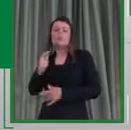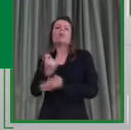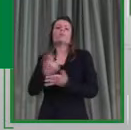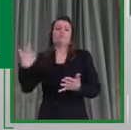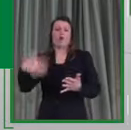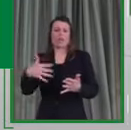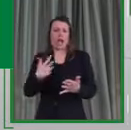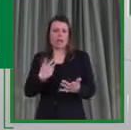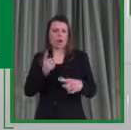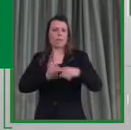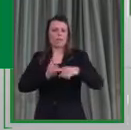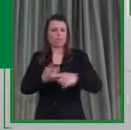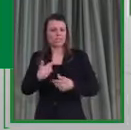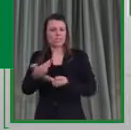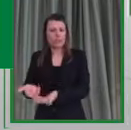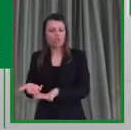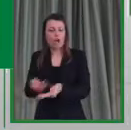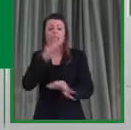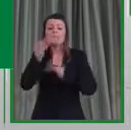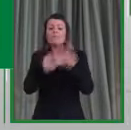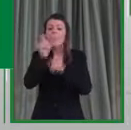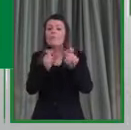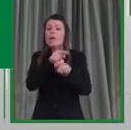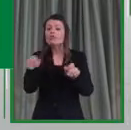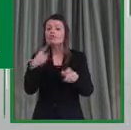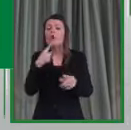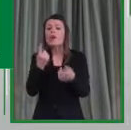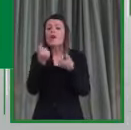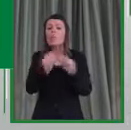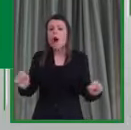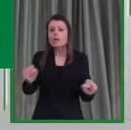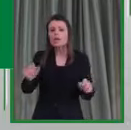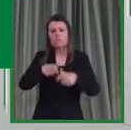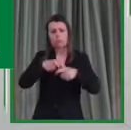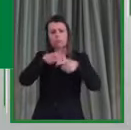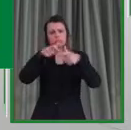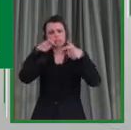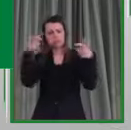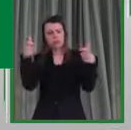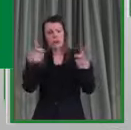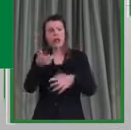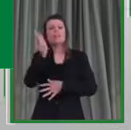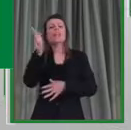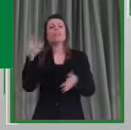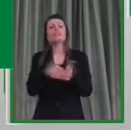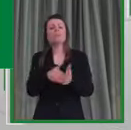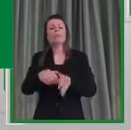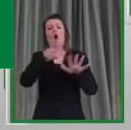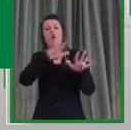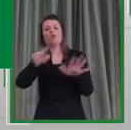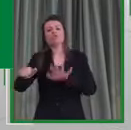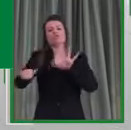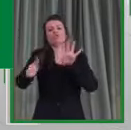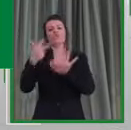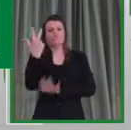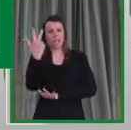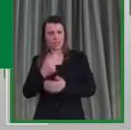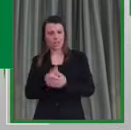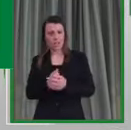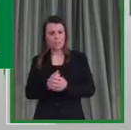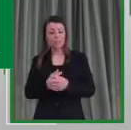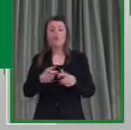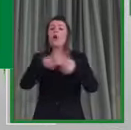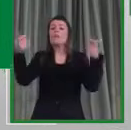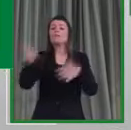infatti il numero delle persone guarite cresce a 13800 63 quindi più